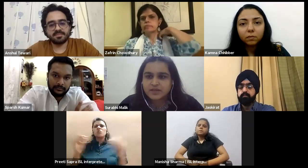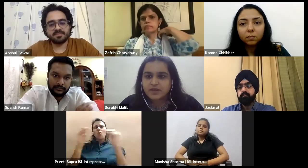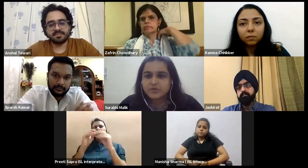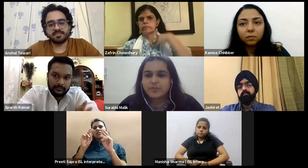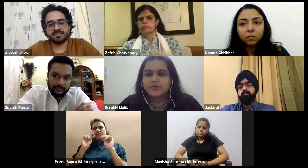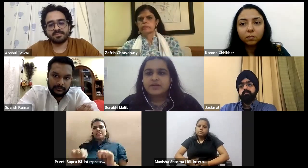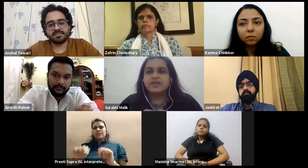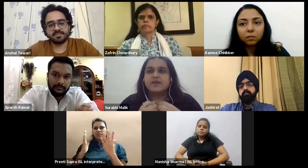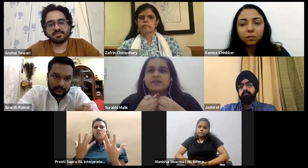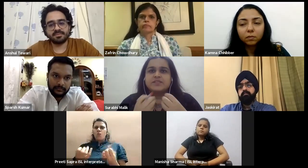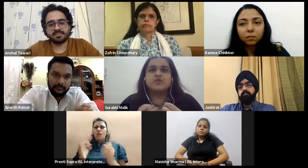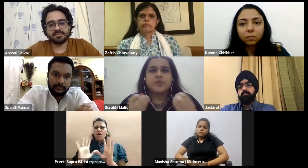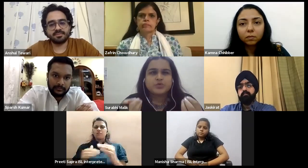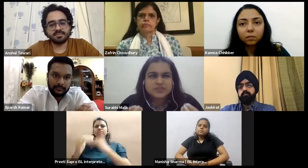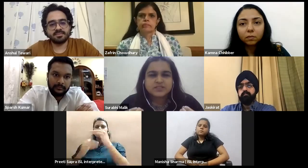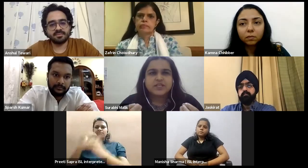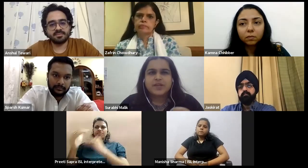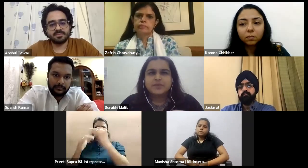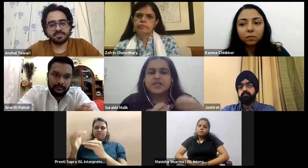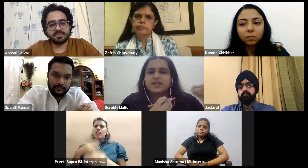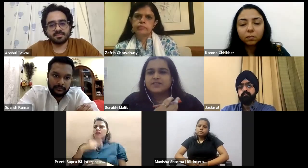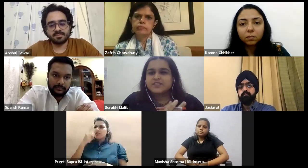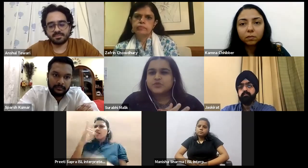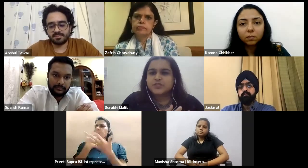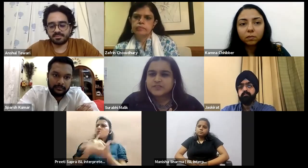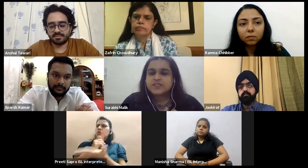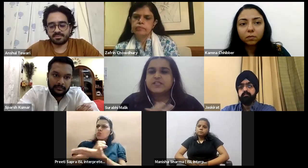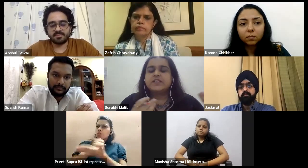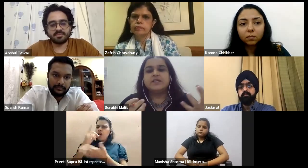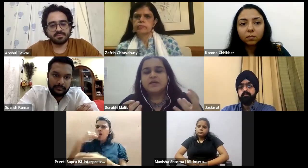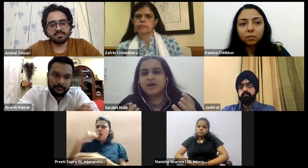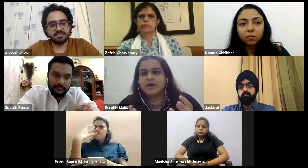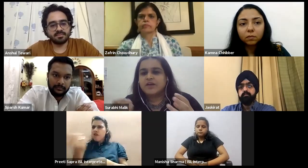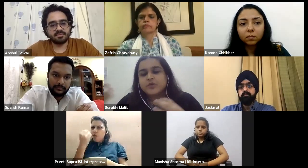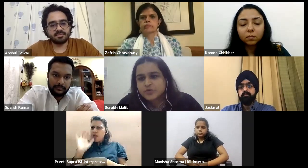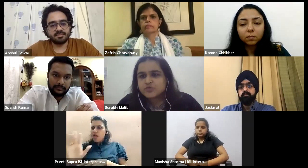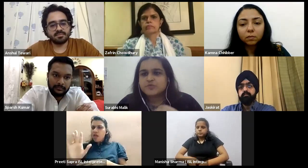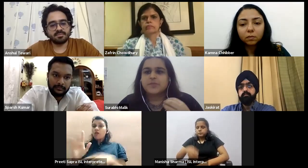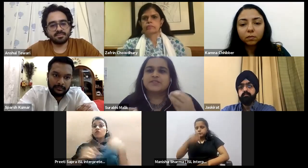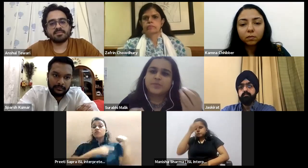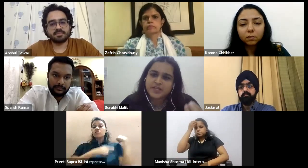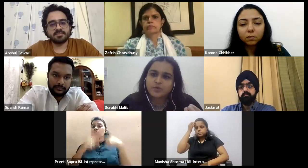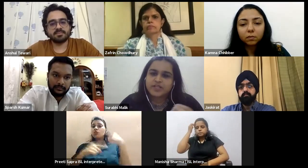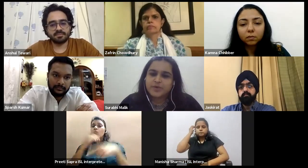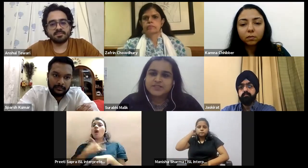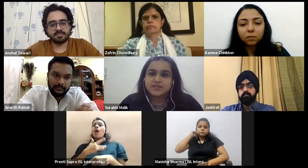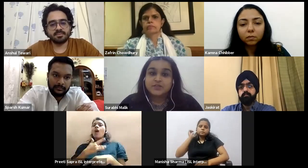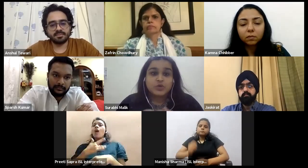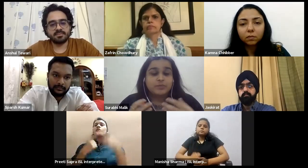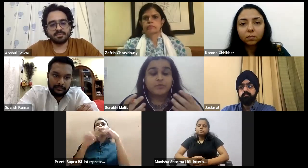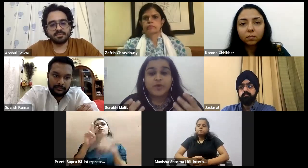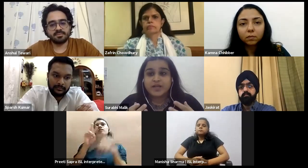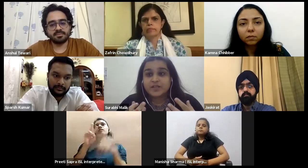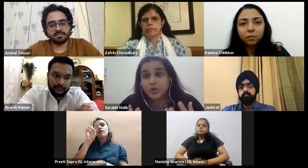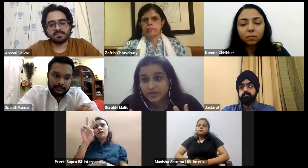और ज़्यादा, apparent है कि अगर किसी को भी कुछ सच के बारे में जानना है, जैसे वो traditionally, newsrooms के पास या media outlet के पास जाते थे,